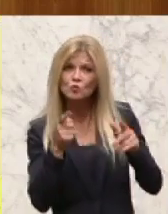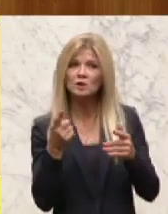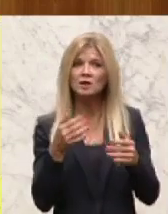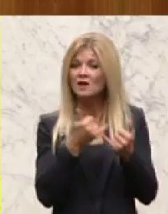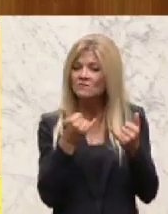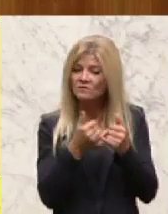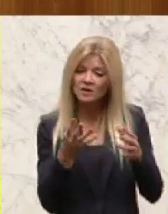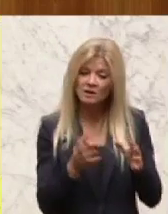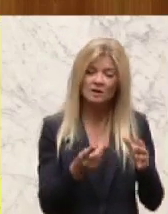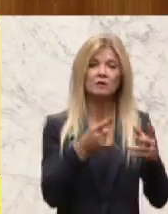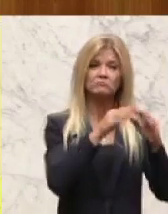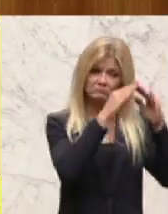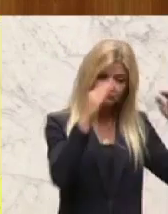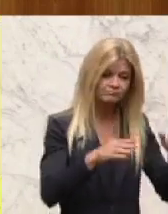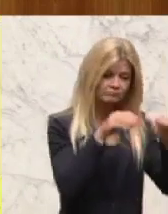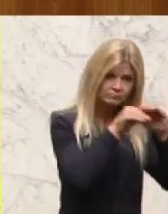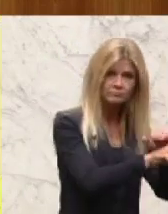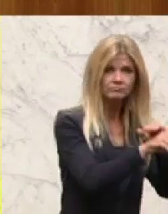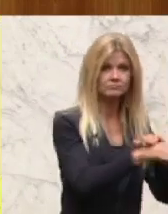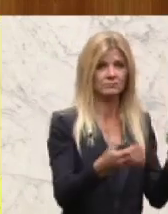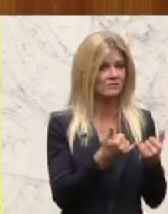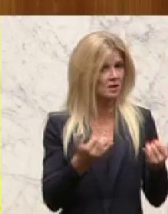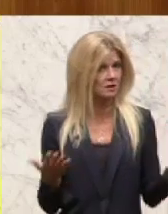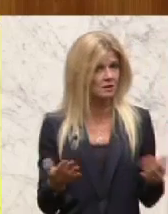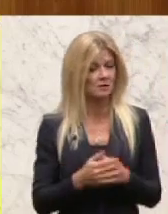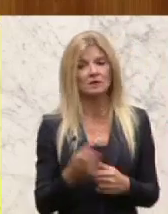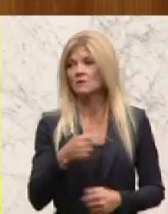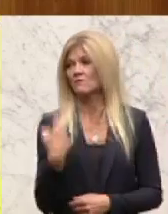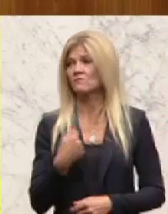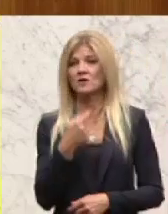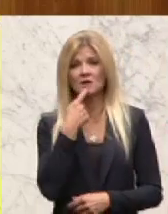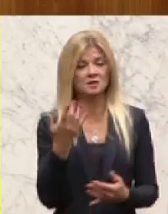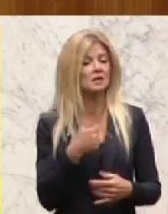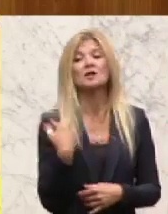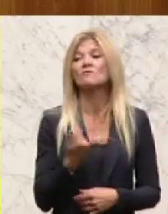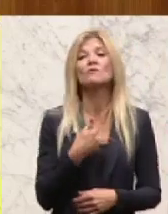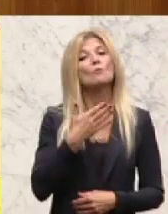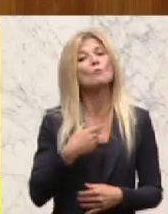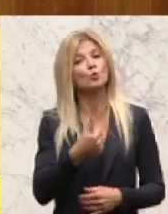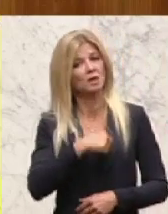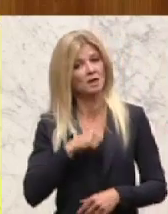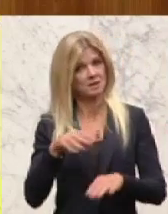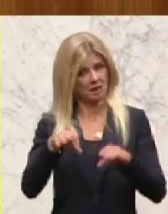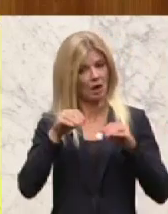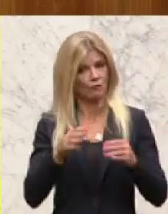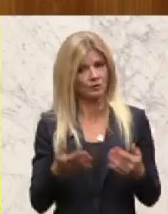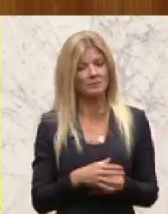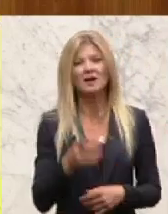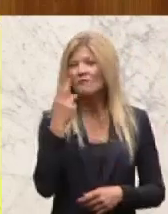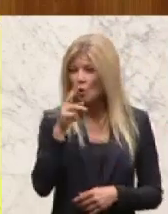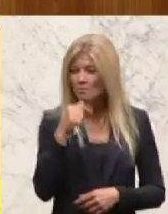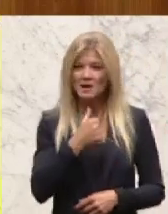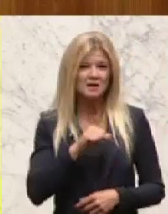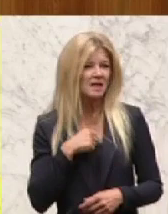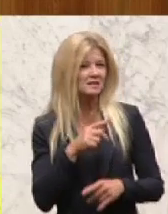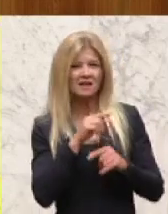Bereichen. Was wir gesagt haben, wir wollen Christen aufnehmen aus diesen Regionen, weil die werden nämlich von allen Seiten nicht besonders gut behandelt. Da